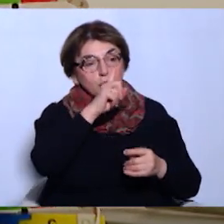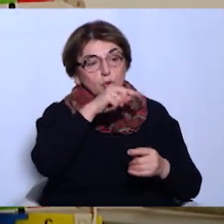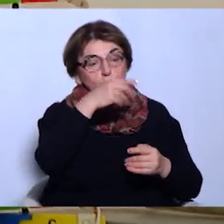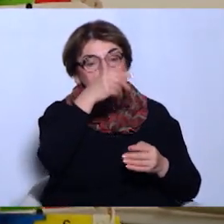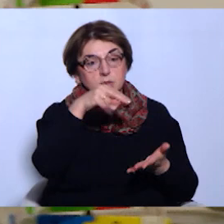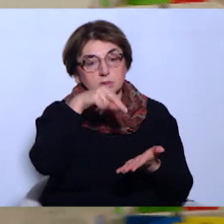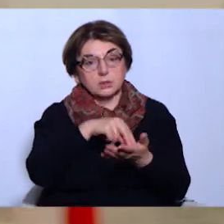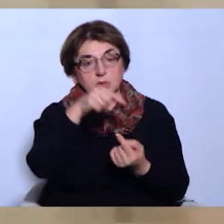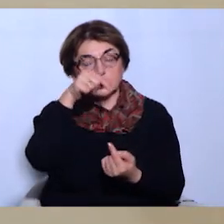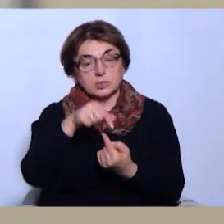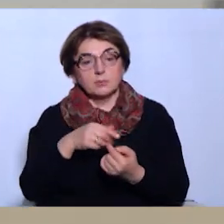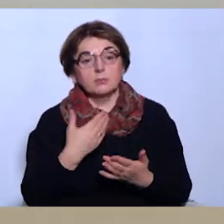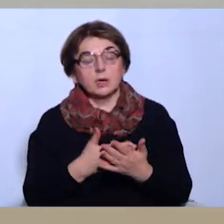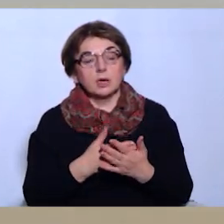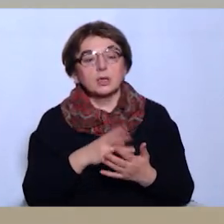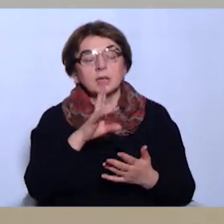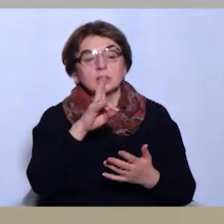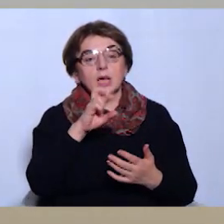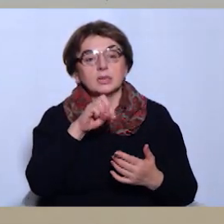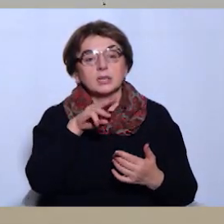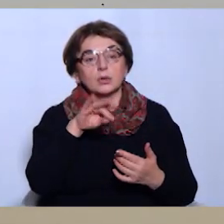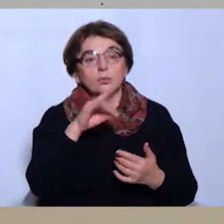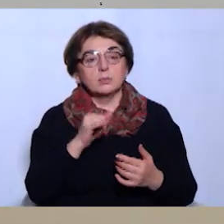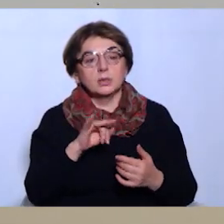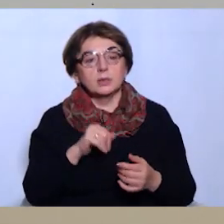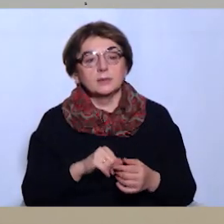ავიღოთ ელემენტი ნატრიუმი.